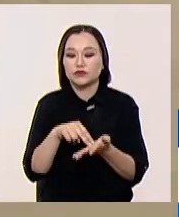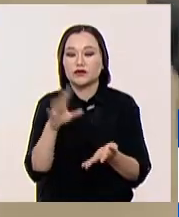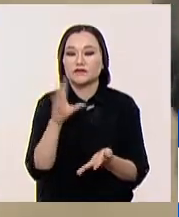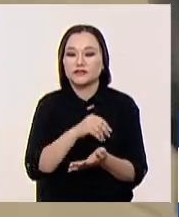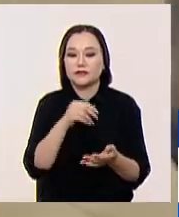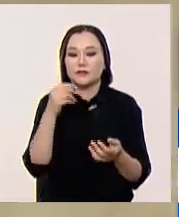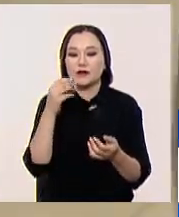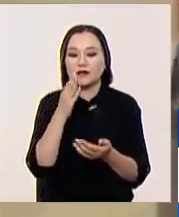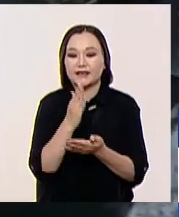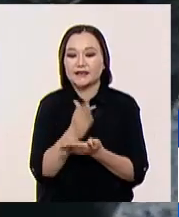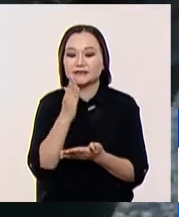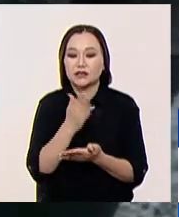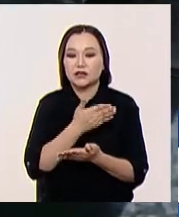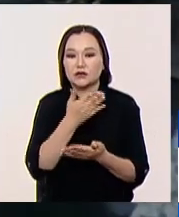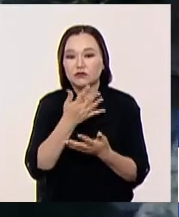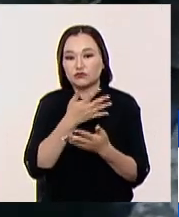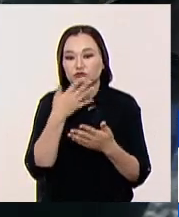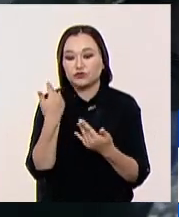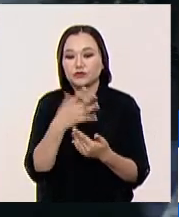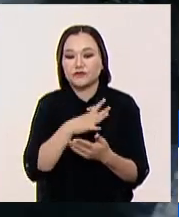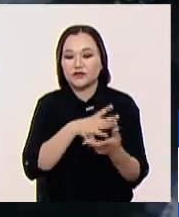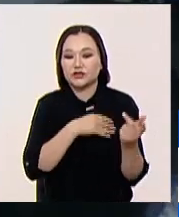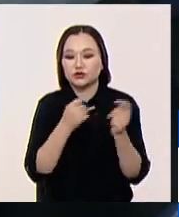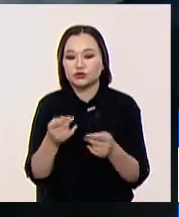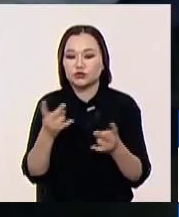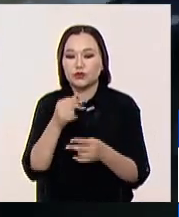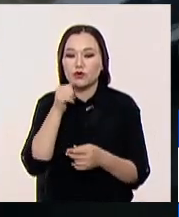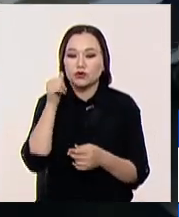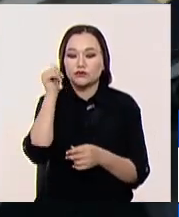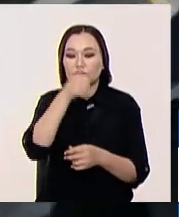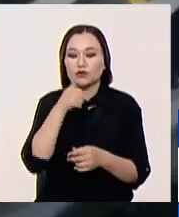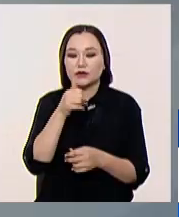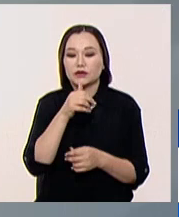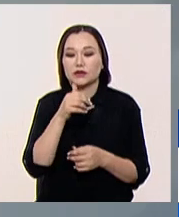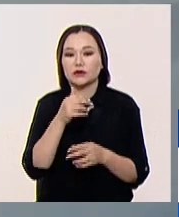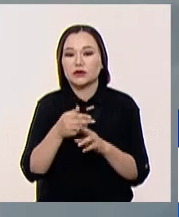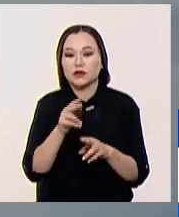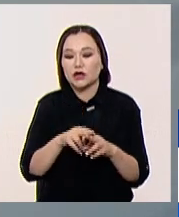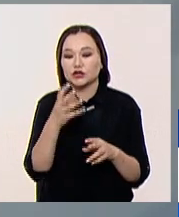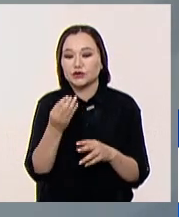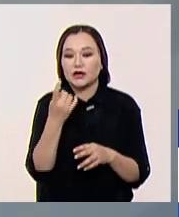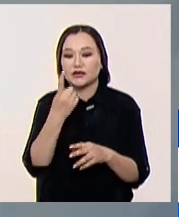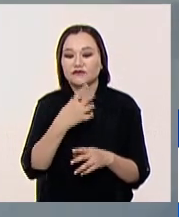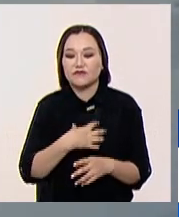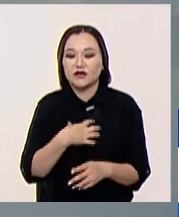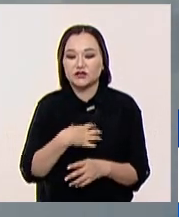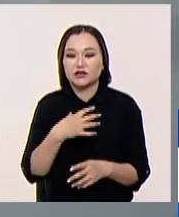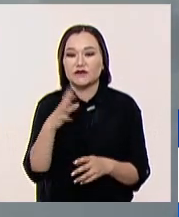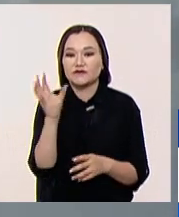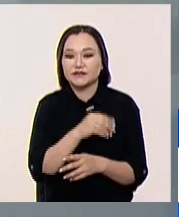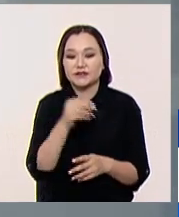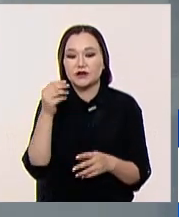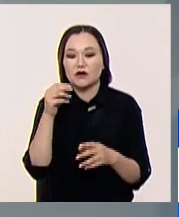все модели есть в наличии. Очередь идет, но очередь еще с прошлого года, с позапрошлого года. Еще один важный момент – не все